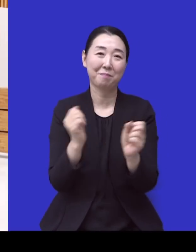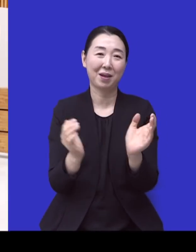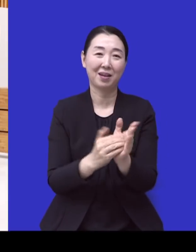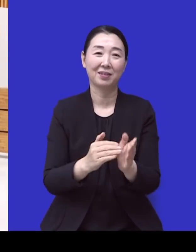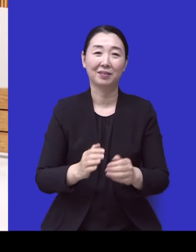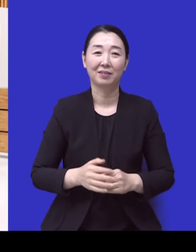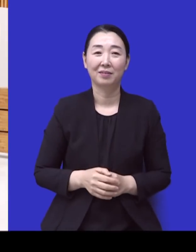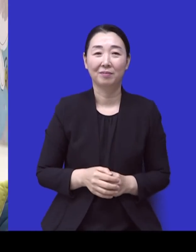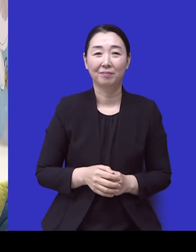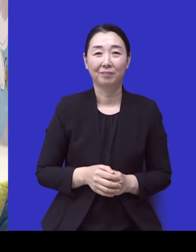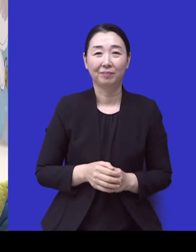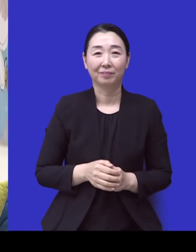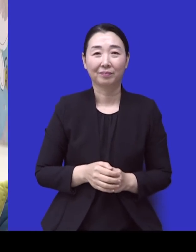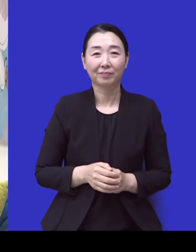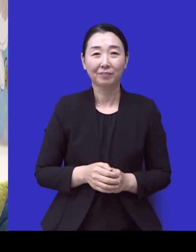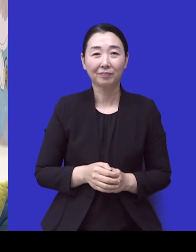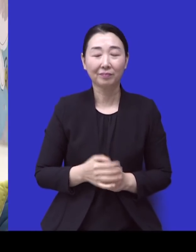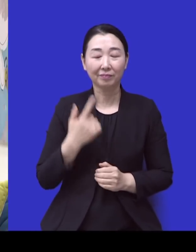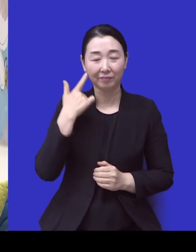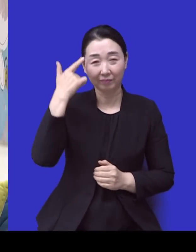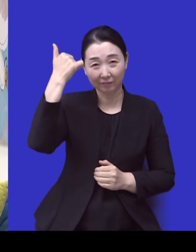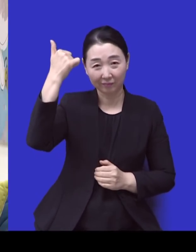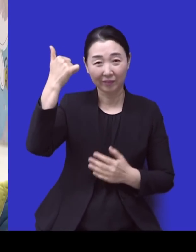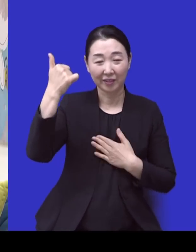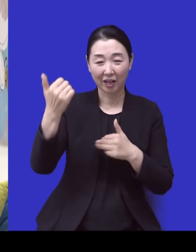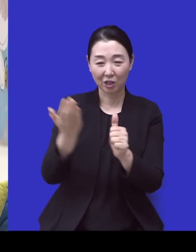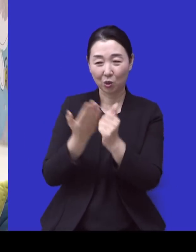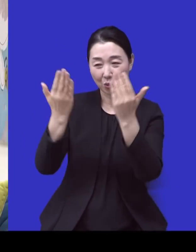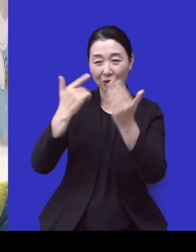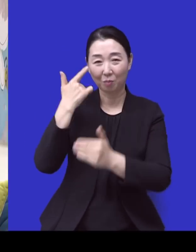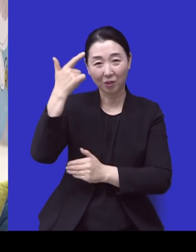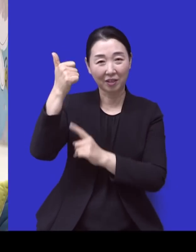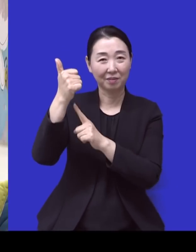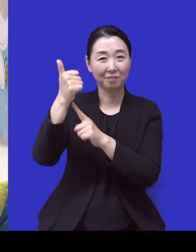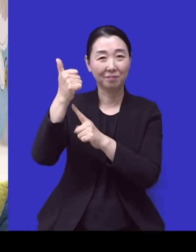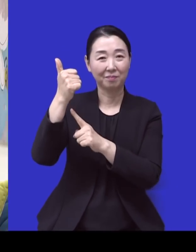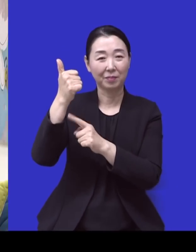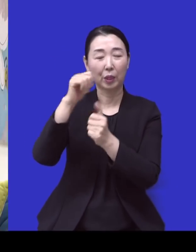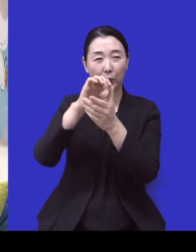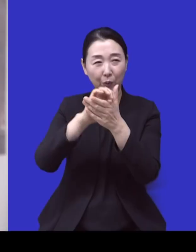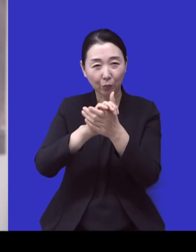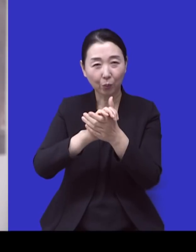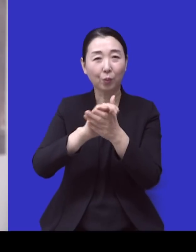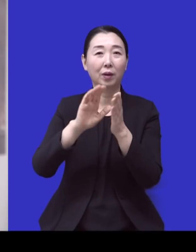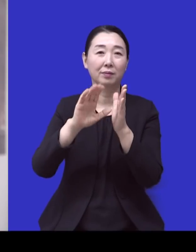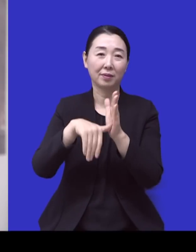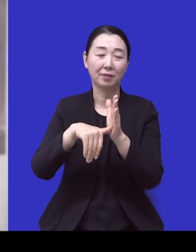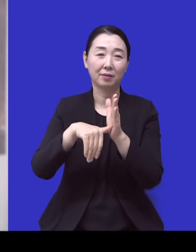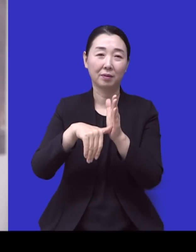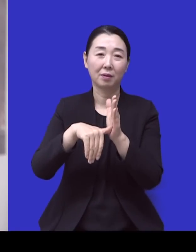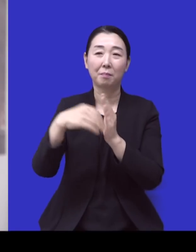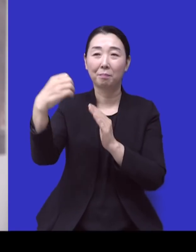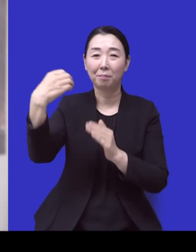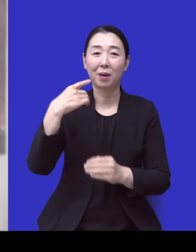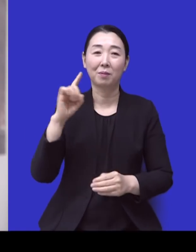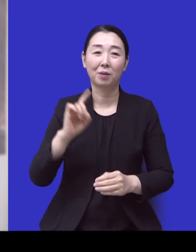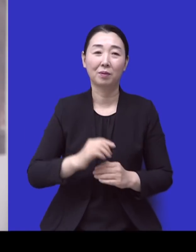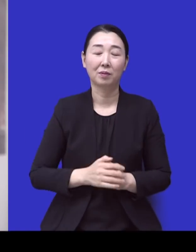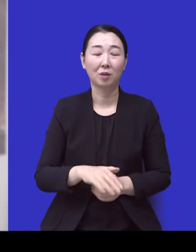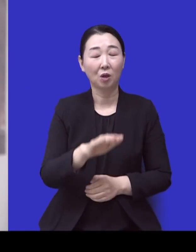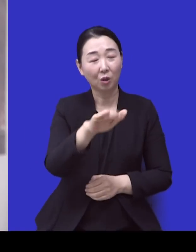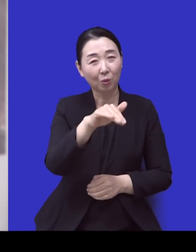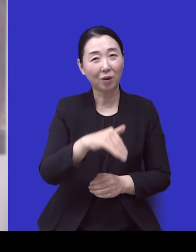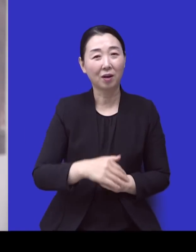곡이에요. 네. 근데 그 목사님, 저를 양육해 주시는 목사님께서 기도를 하시고는 이렇게 말씀하시는 거예요.